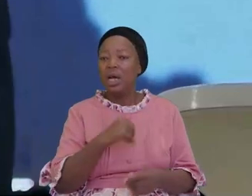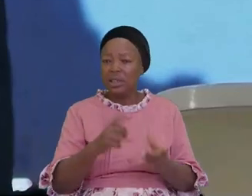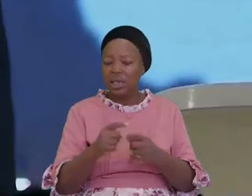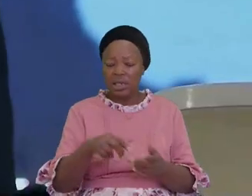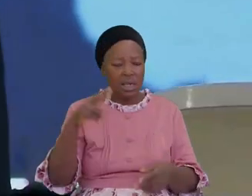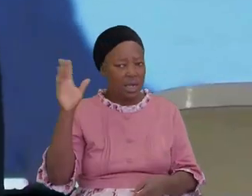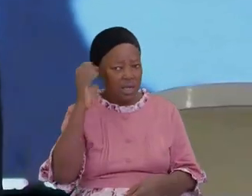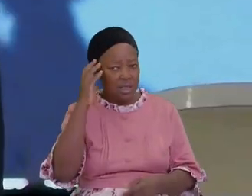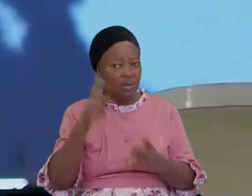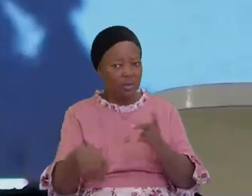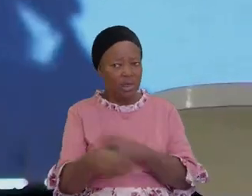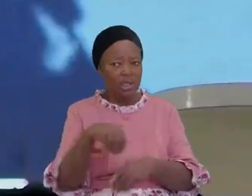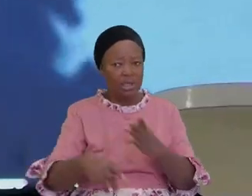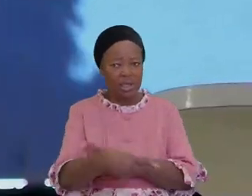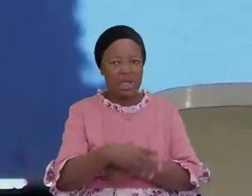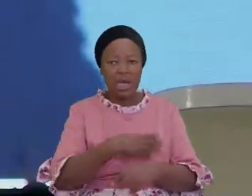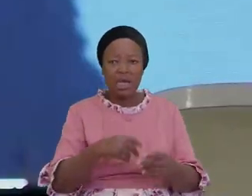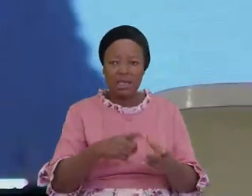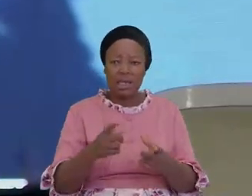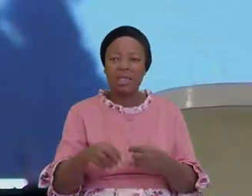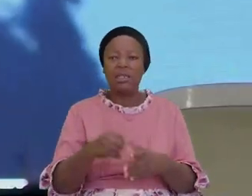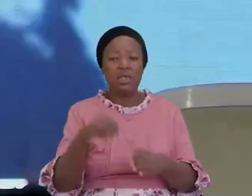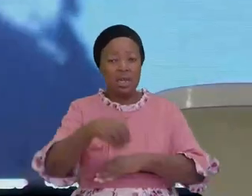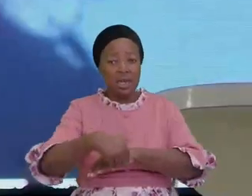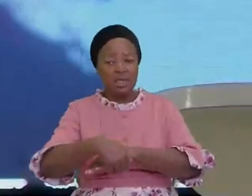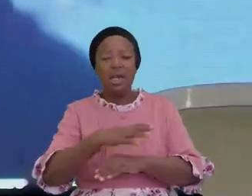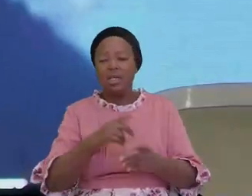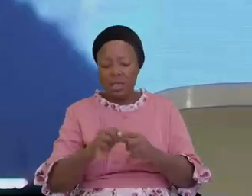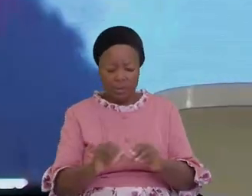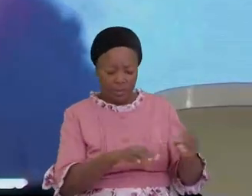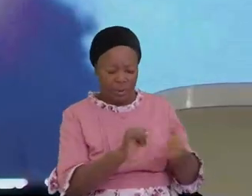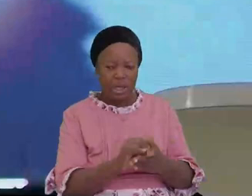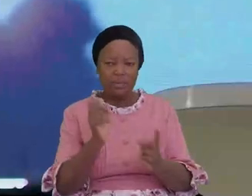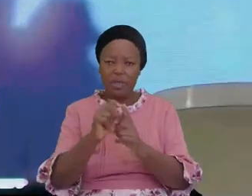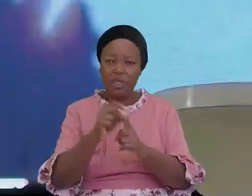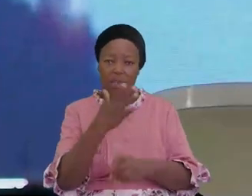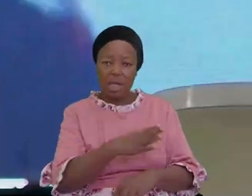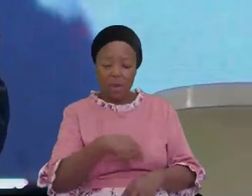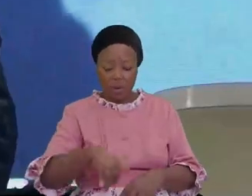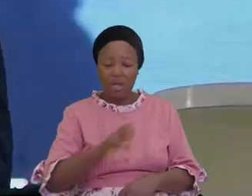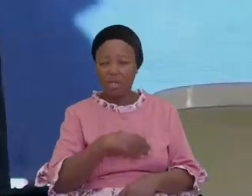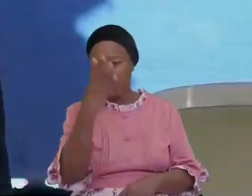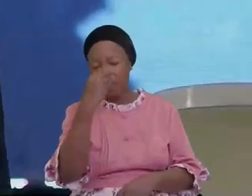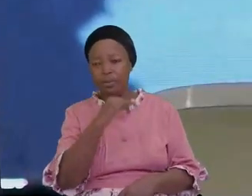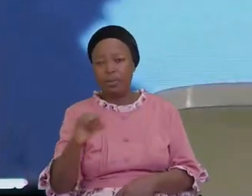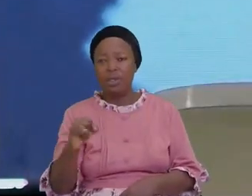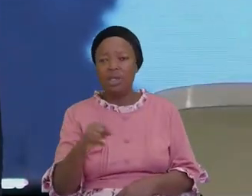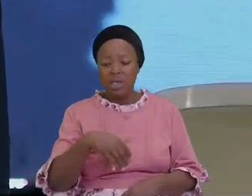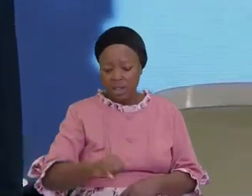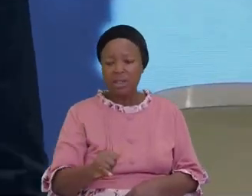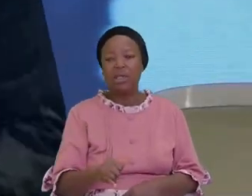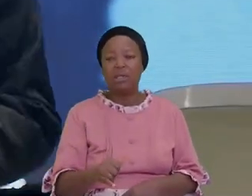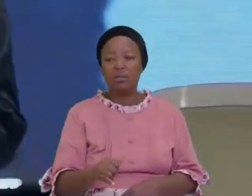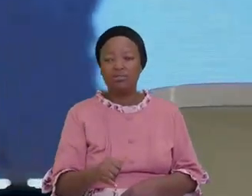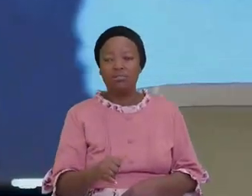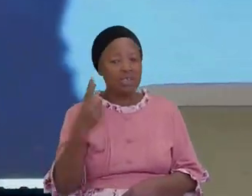J'écoute dans la journée et j'écoute dans la nuit. Je mets le message là et même pendant que je